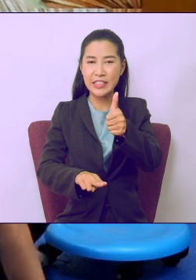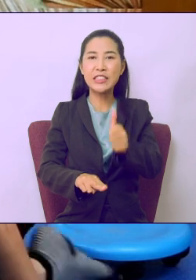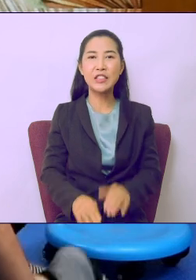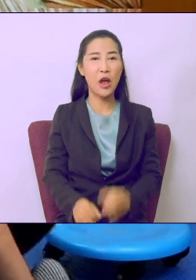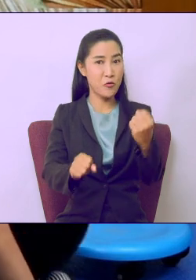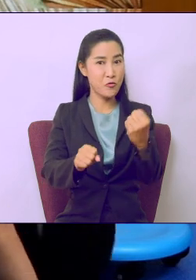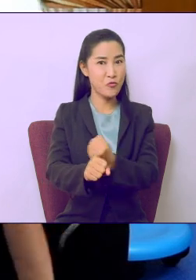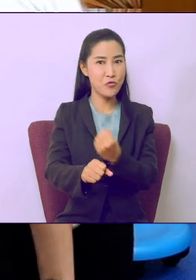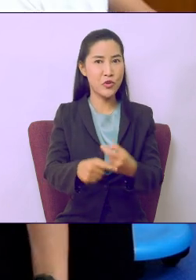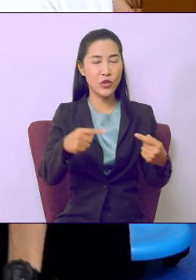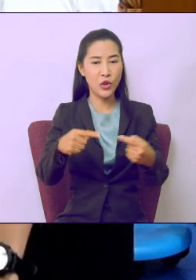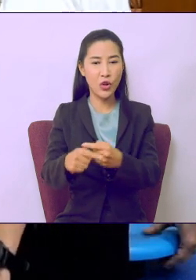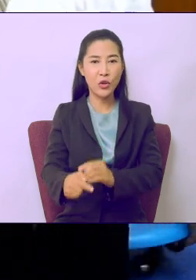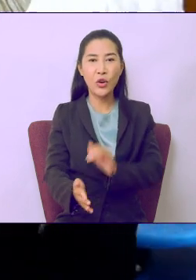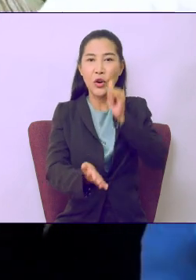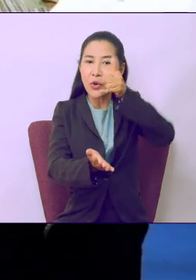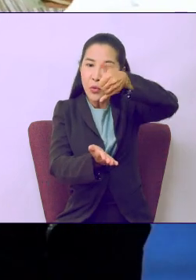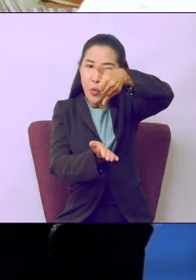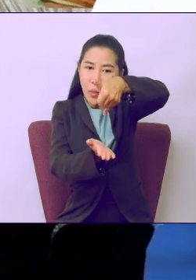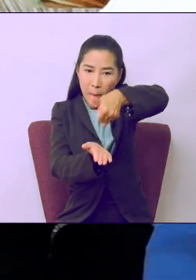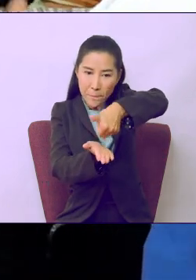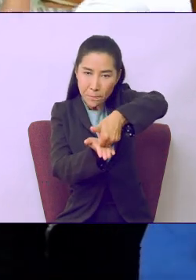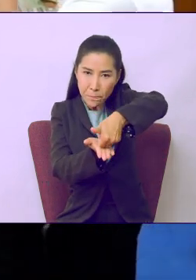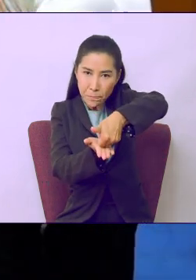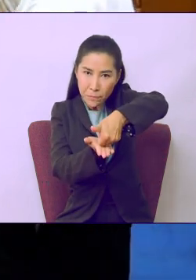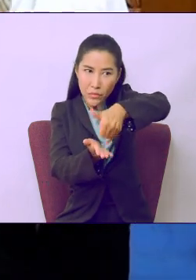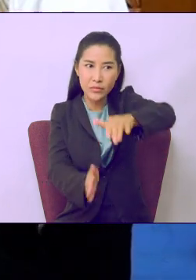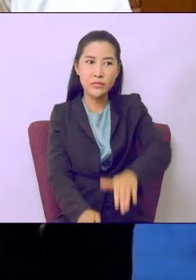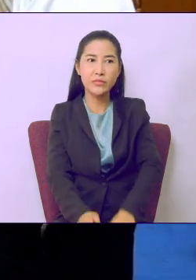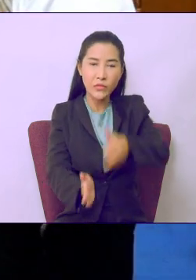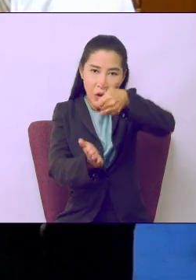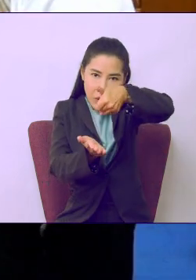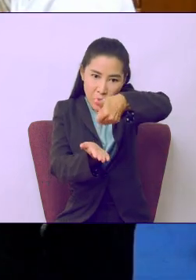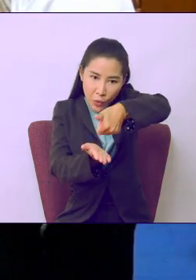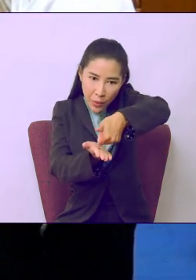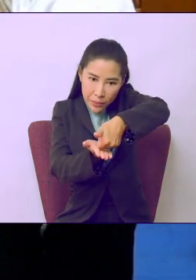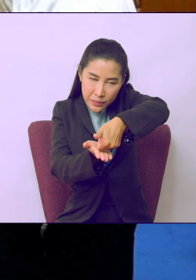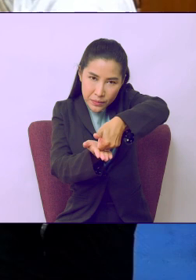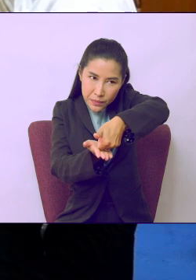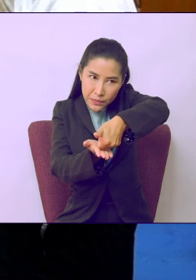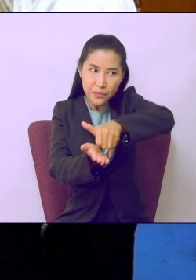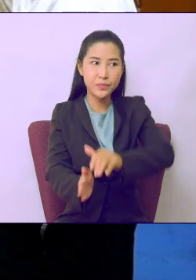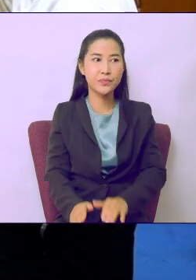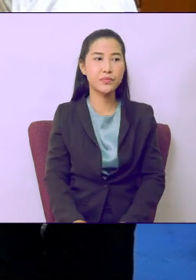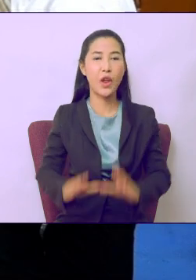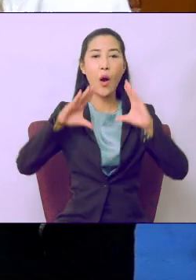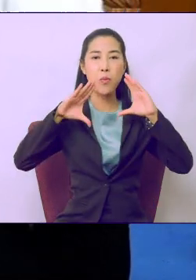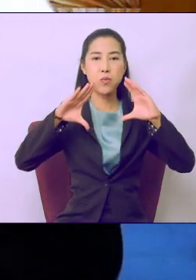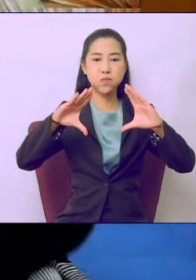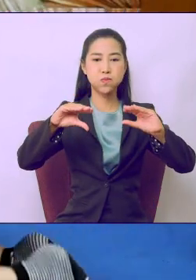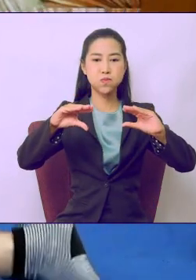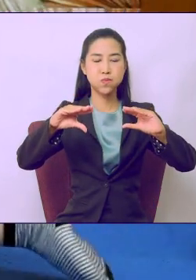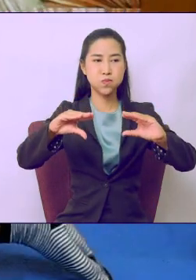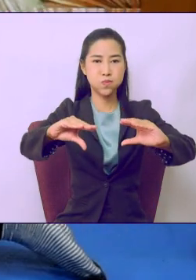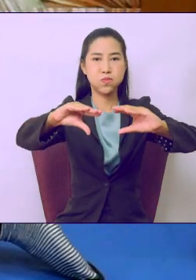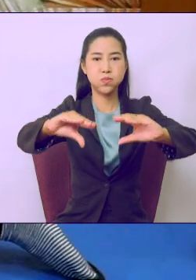เนาะเดี๋ยวเราต้องนอนคว่ำครับต้องนอนคว่ำนอนคว่ำคว่ำลงกับพื้นครับอ่าใช่ครับเดี๋ยวเอาเอาหมอนวาง